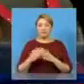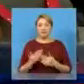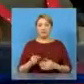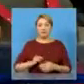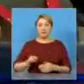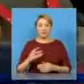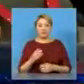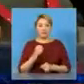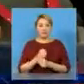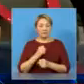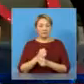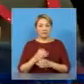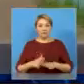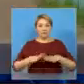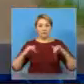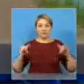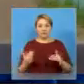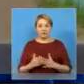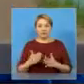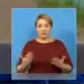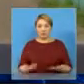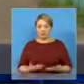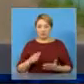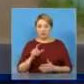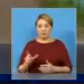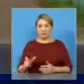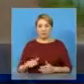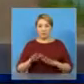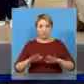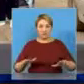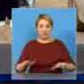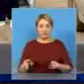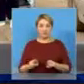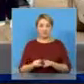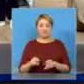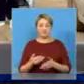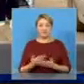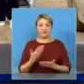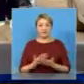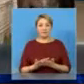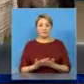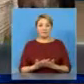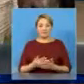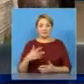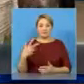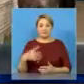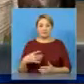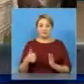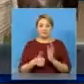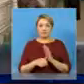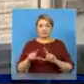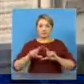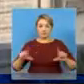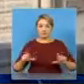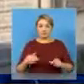Район обустраивается, увеличивается численность населения и детей в особенности. К примеру, в средней школе номер 46,